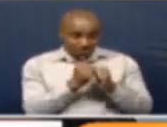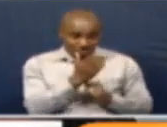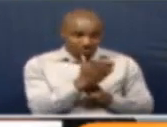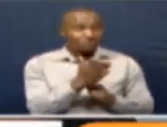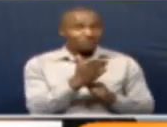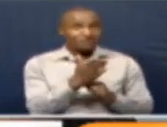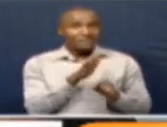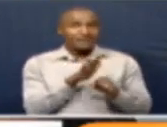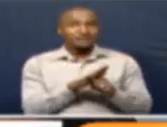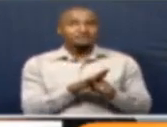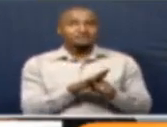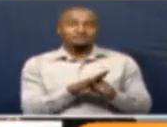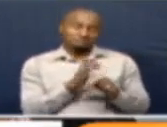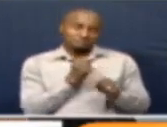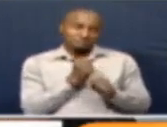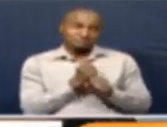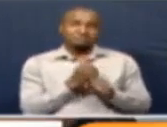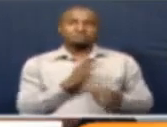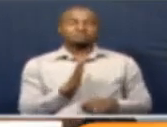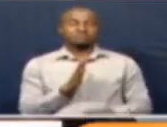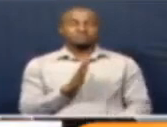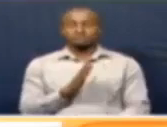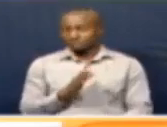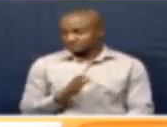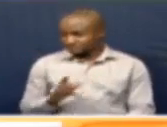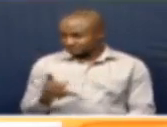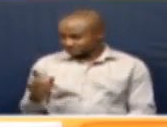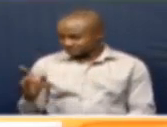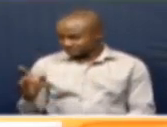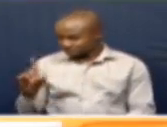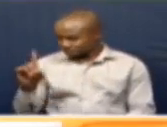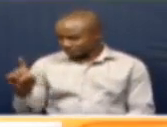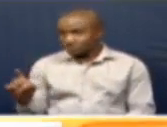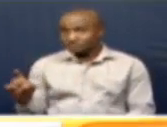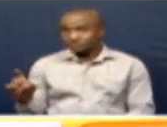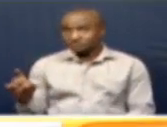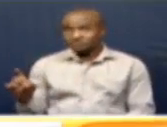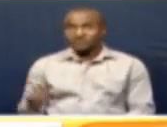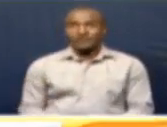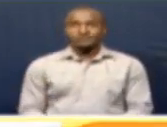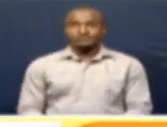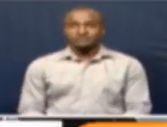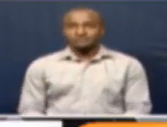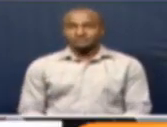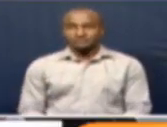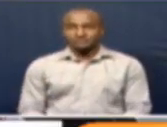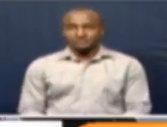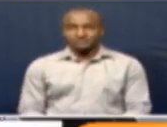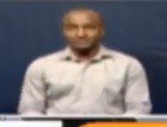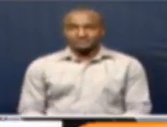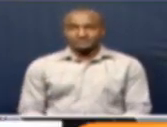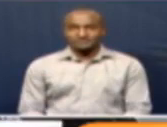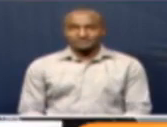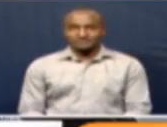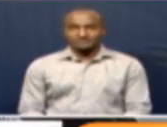wamekataa majukumu. Haya mami, nafikiri uko na swali na wewe pia nataka uniulize lako. Huyo tumezungumza majukumu, na wewe unalipi mwanangu?